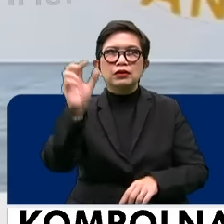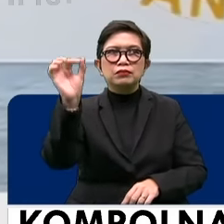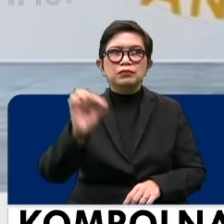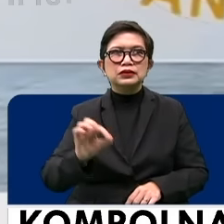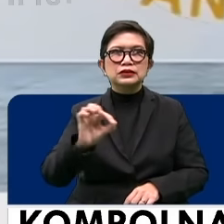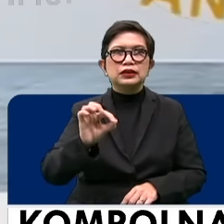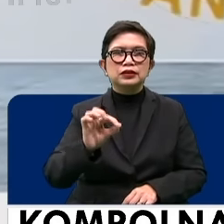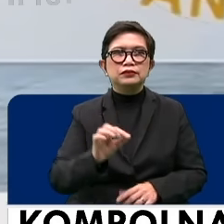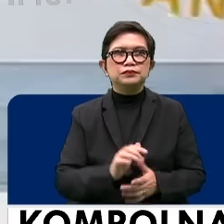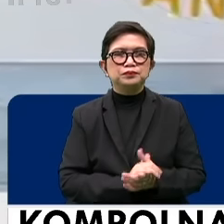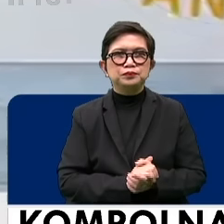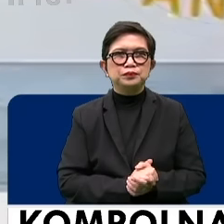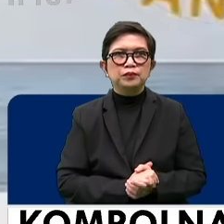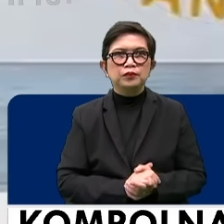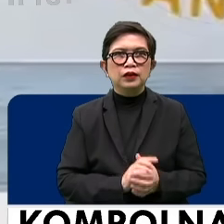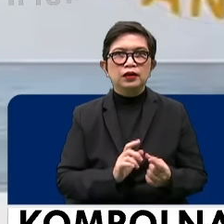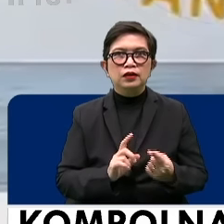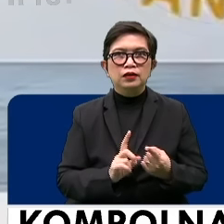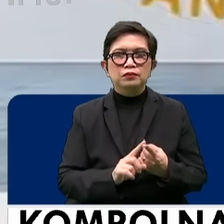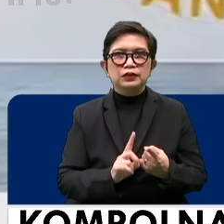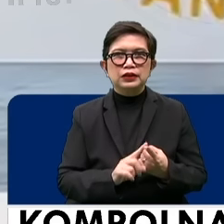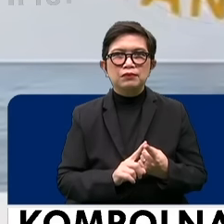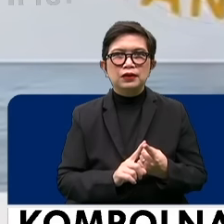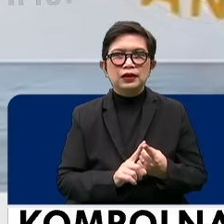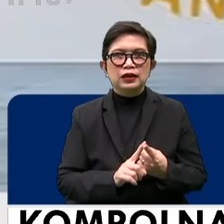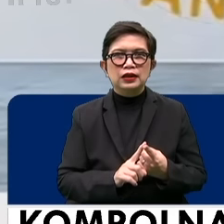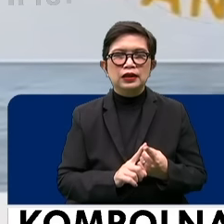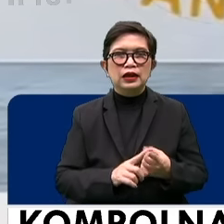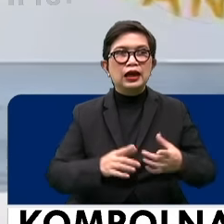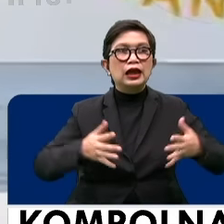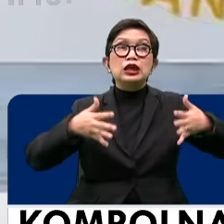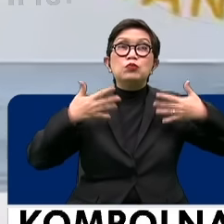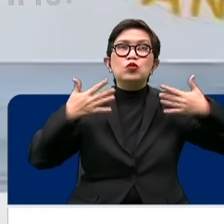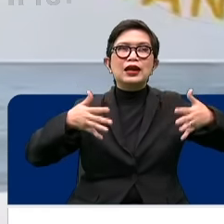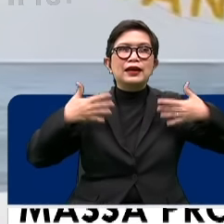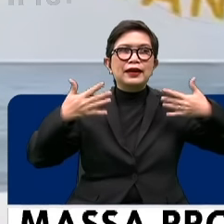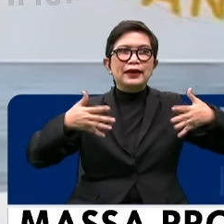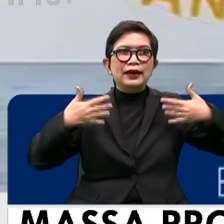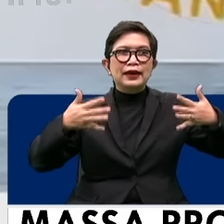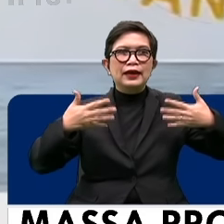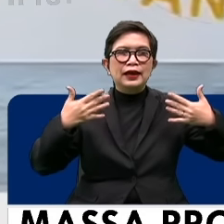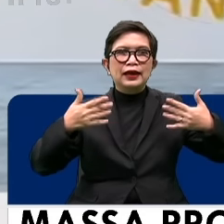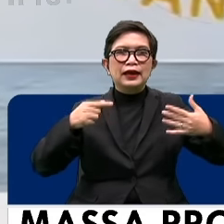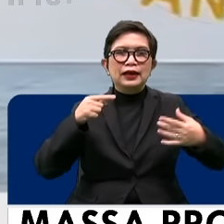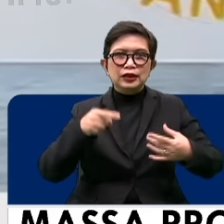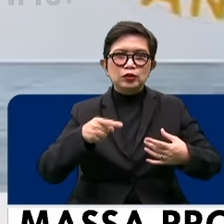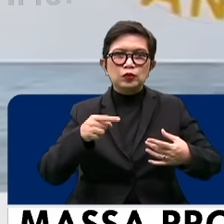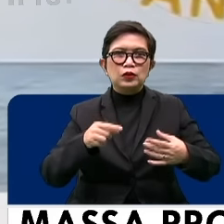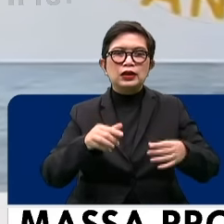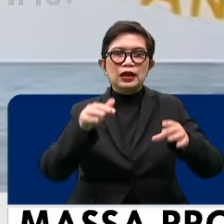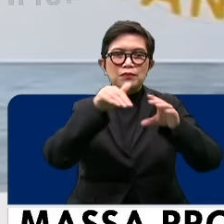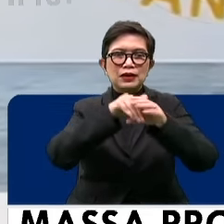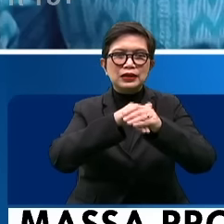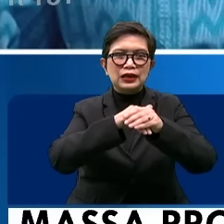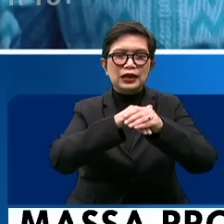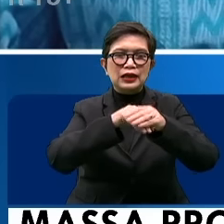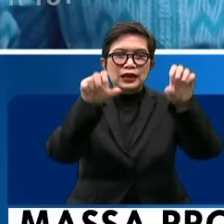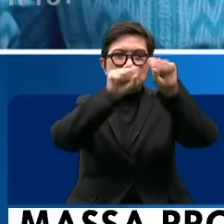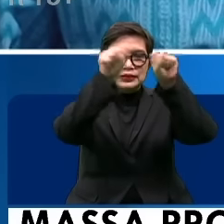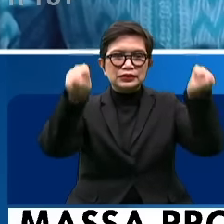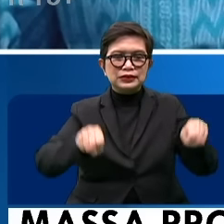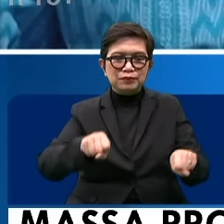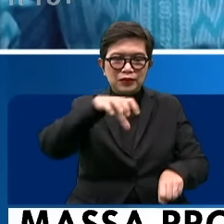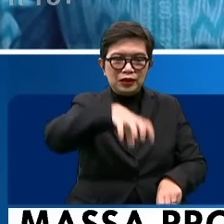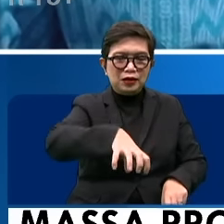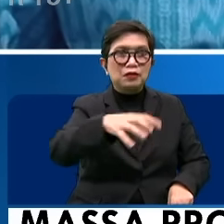Pertama adalah bahwa namanya hiburan itu merupakan bagian dari ekosistem pariwisata. Jadi kalau orang berwisata itu melekat